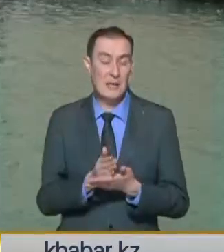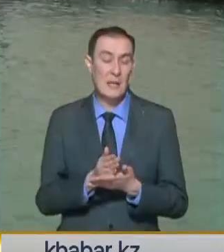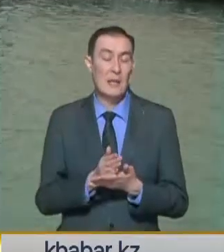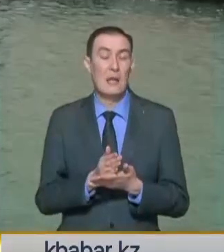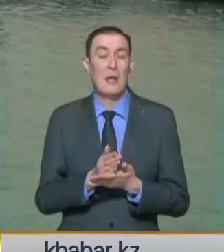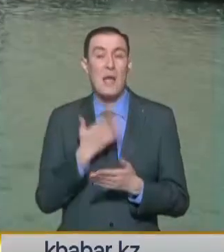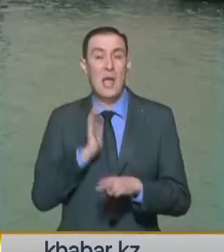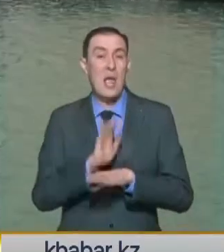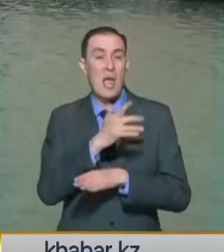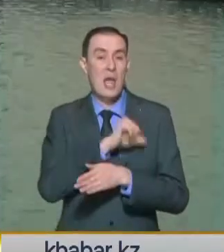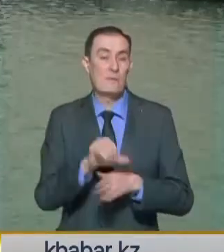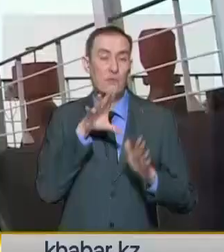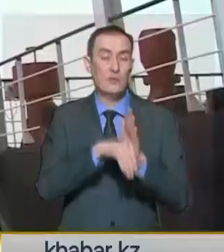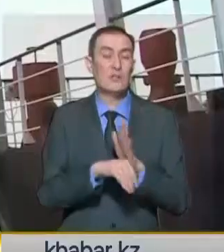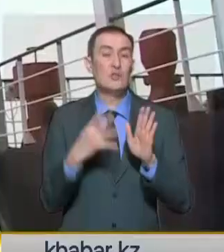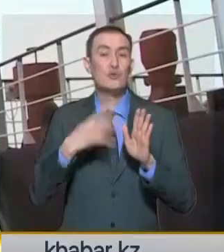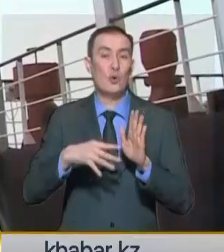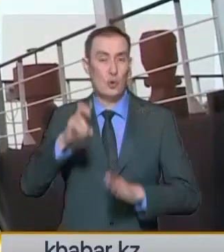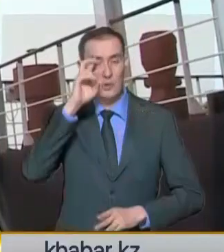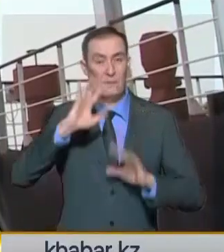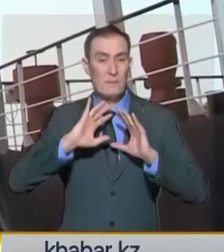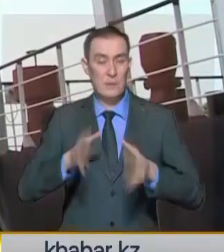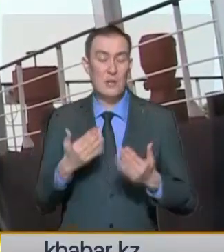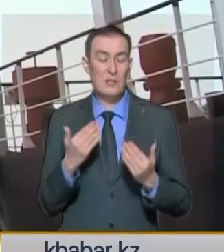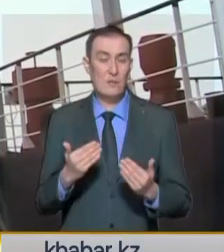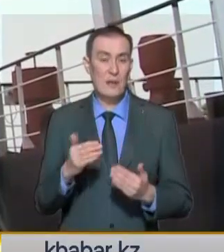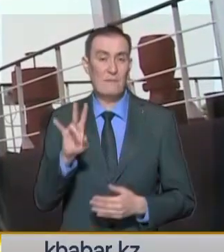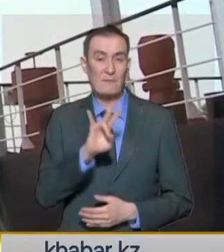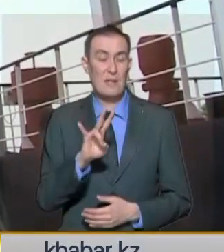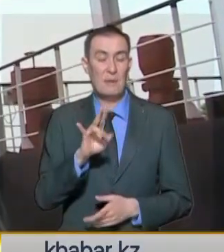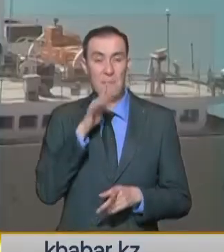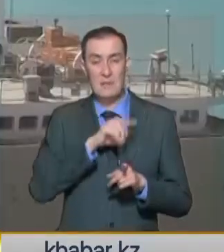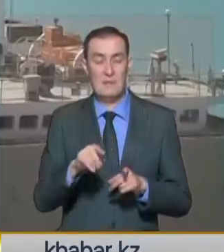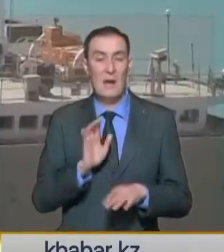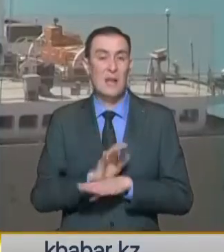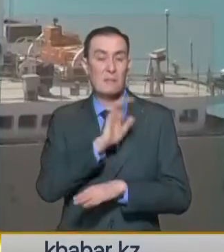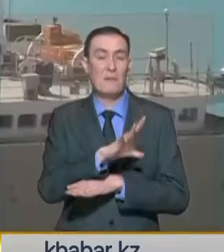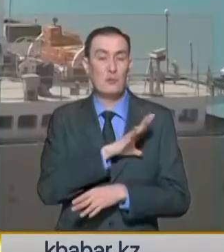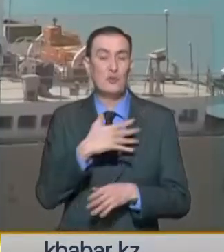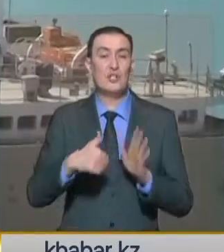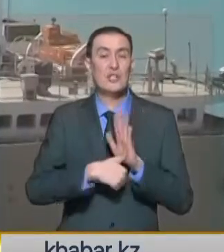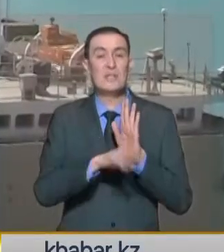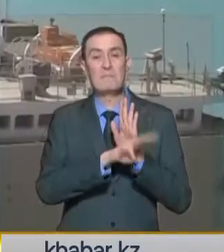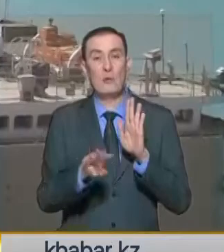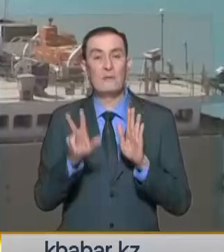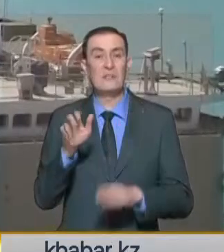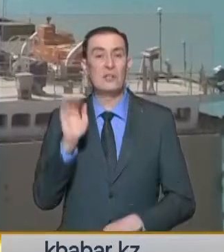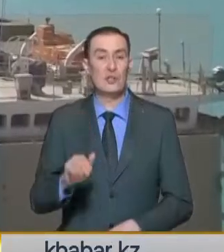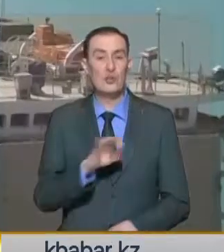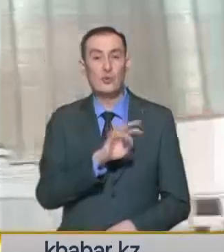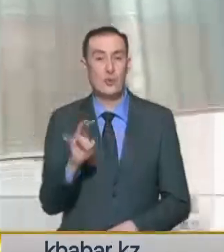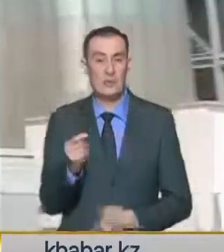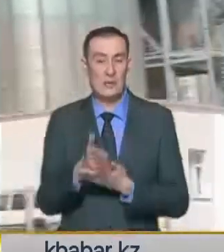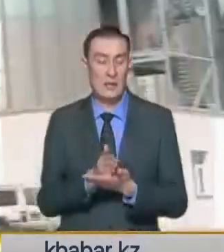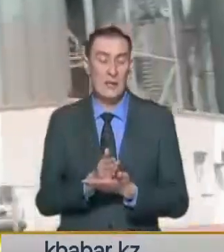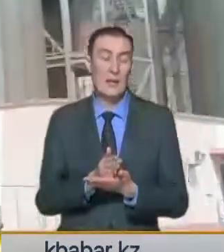география экспорта охватывает свыше 4 государств по состоянию на конец ноября экспортировала и 300.000 тонн